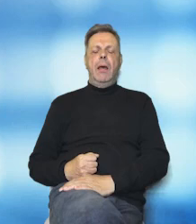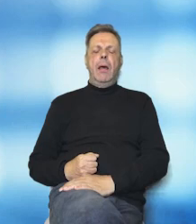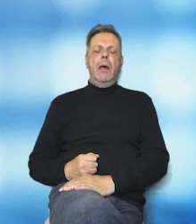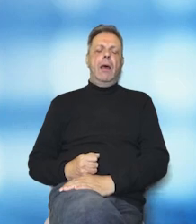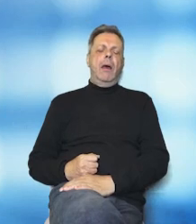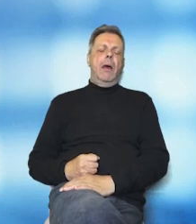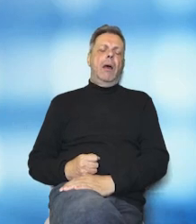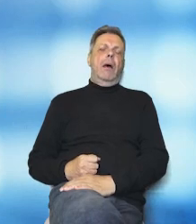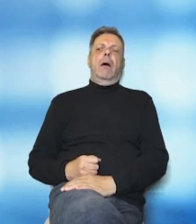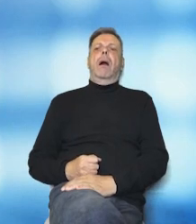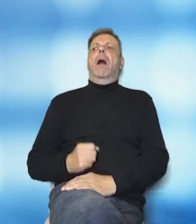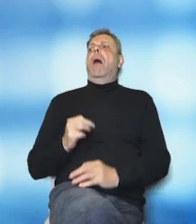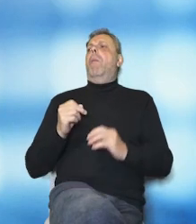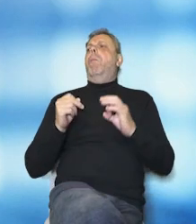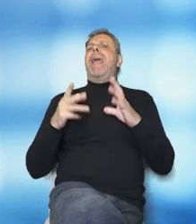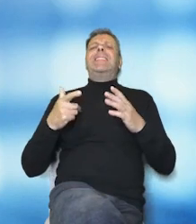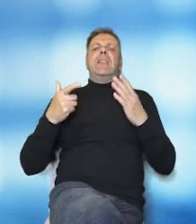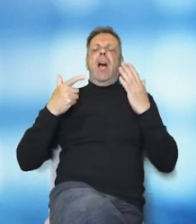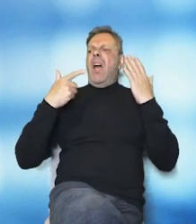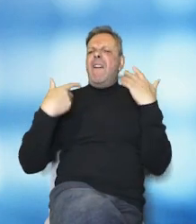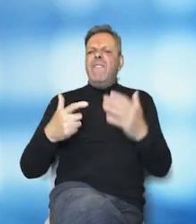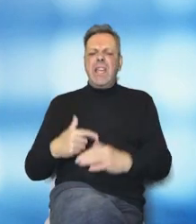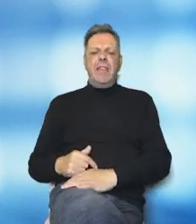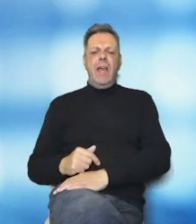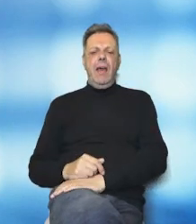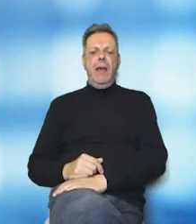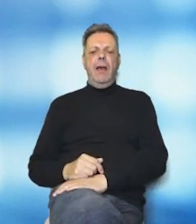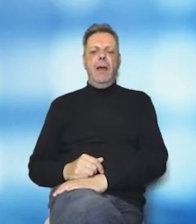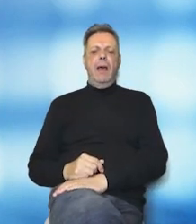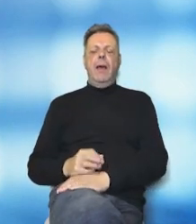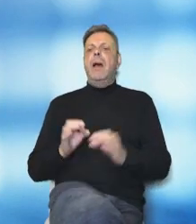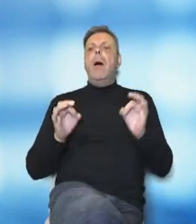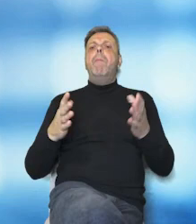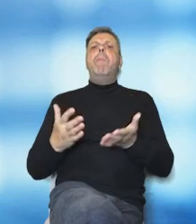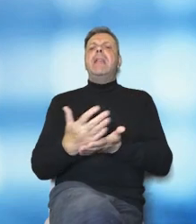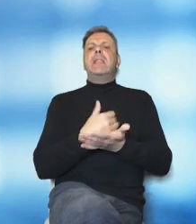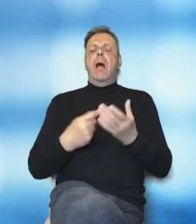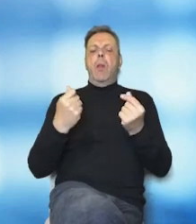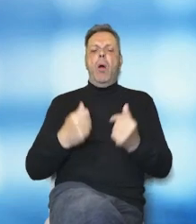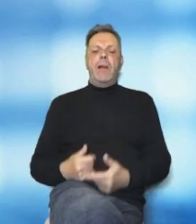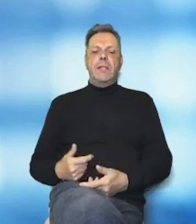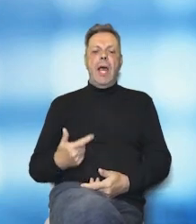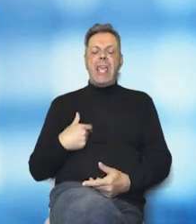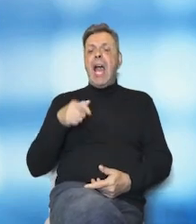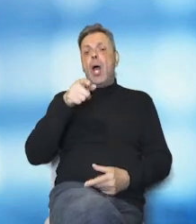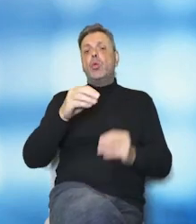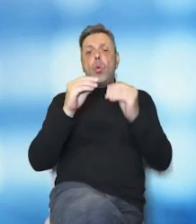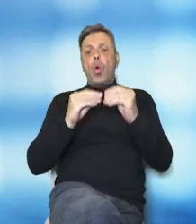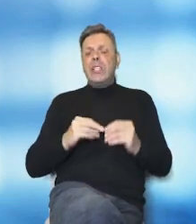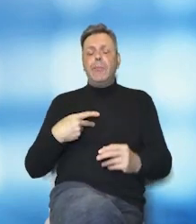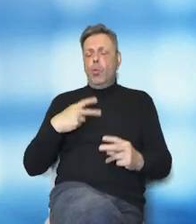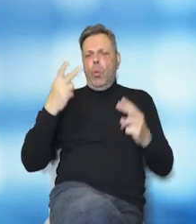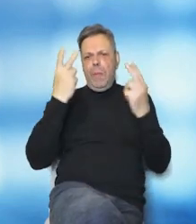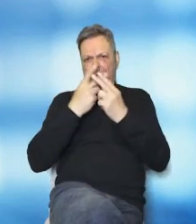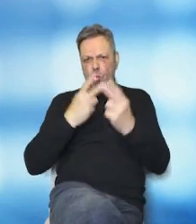mjesecima bez vikenda i bez prihoda? Uh-huh. Ja tu koncepciju, oprostite, ne